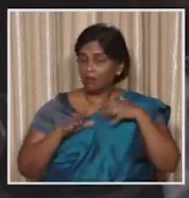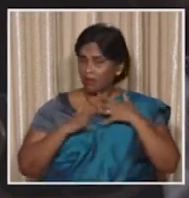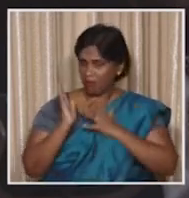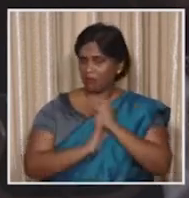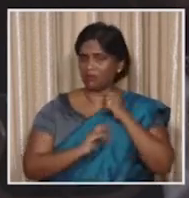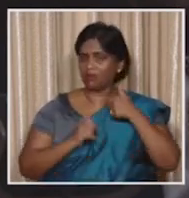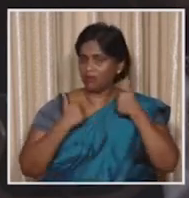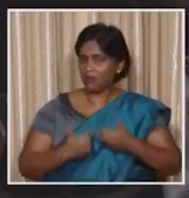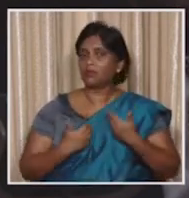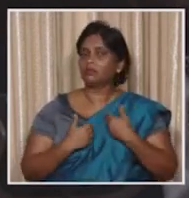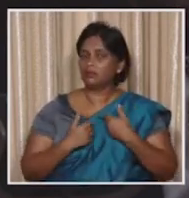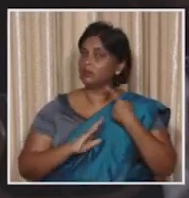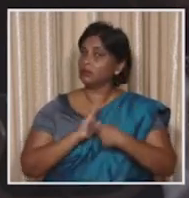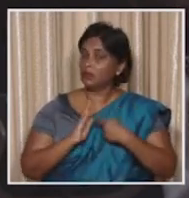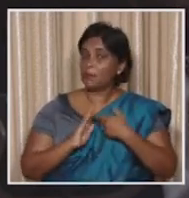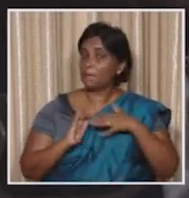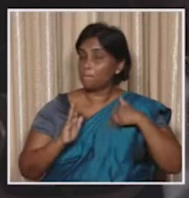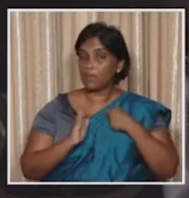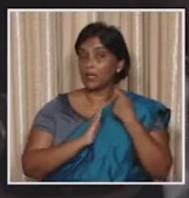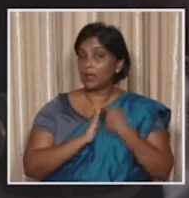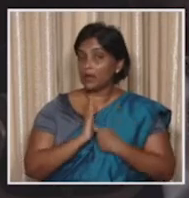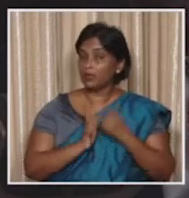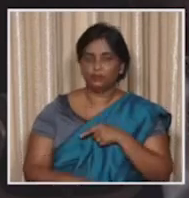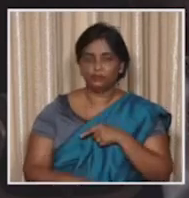நின்று இந்த நாட்டினுடைய ஒட்டியாட்சி முறைமையை ஒழித்து